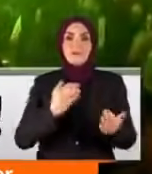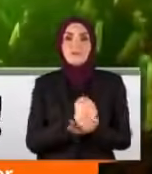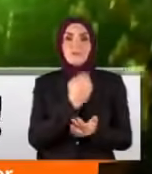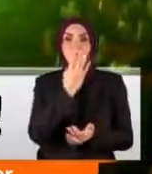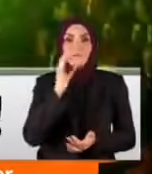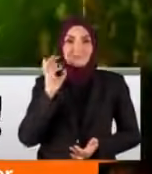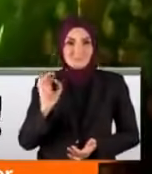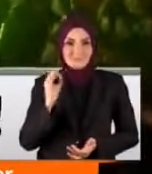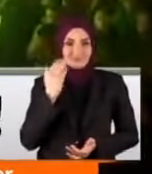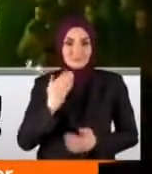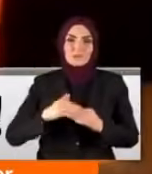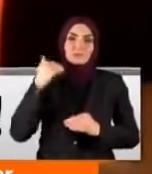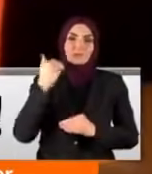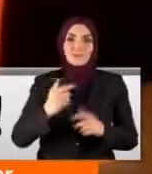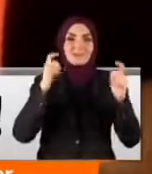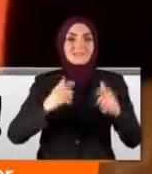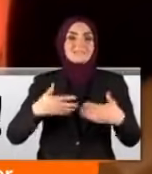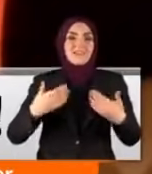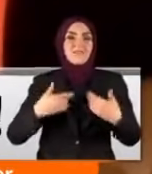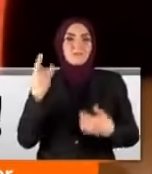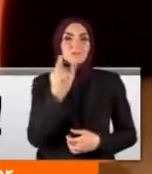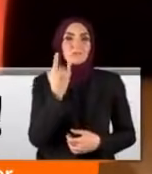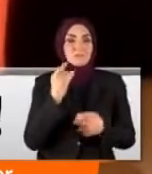futbolcular kentte zafer turuna çıktı.